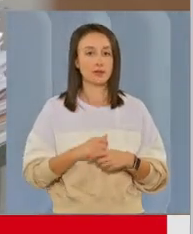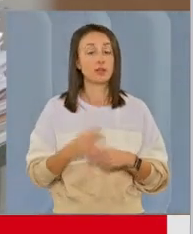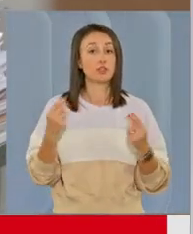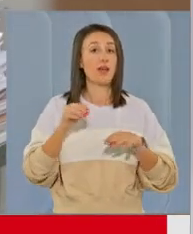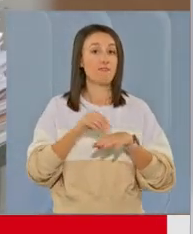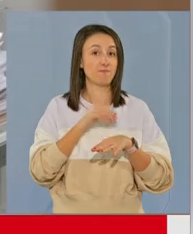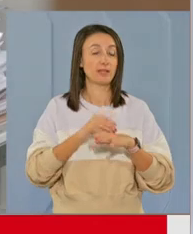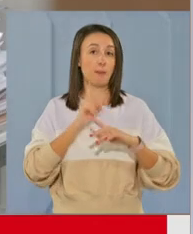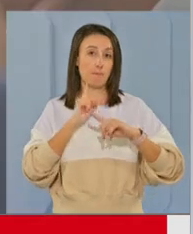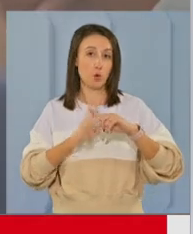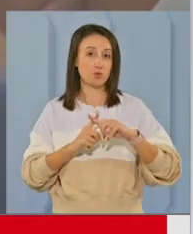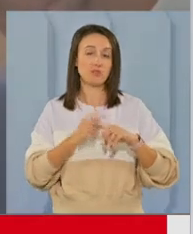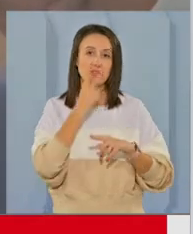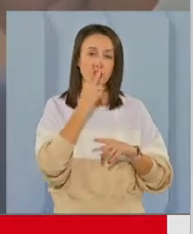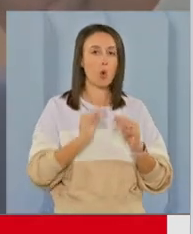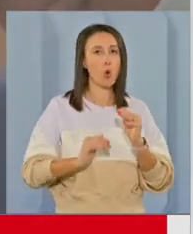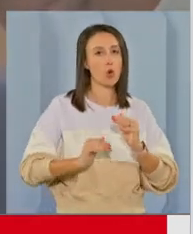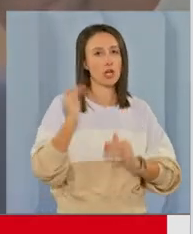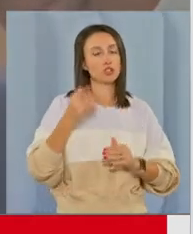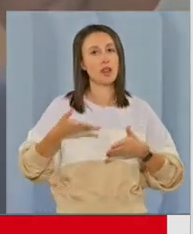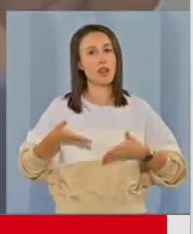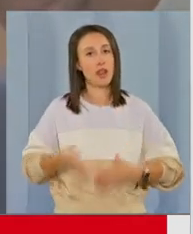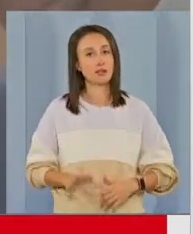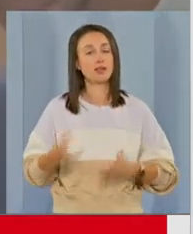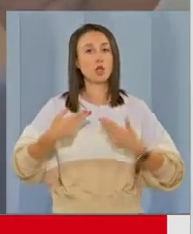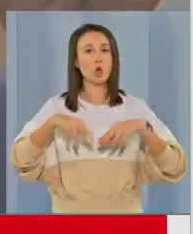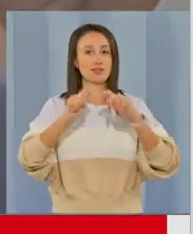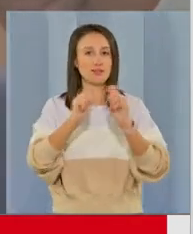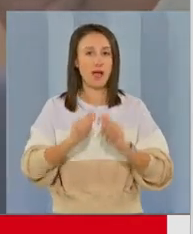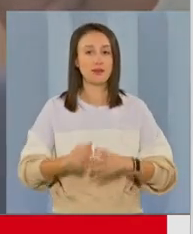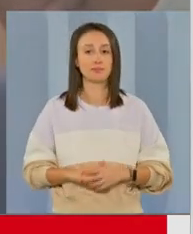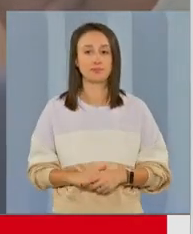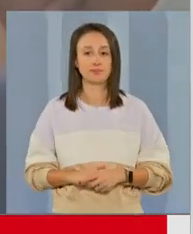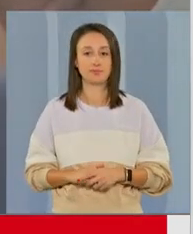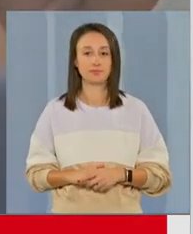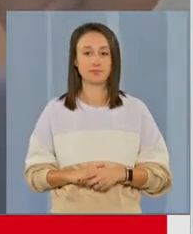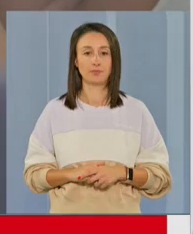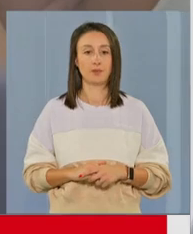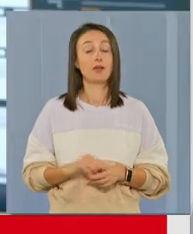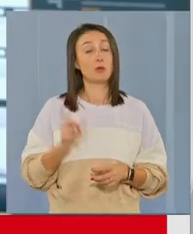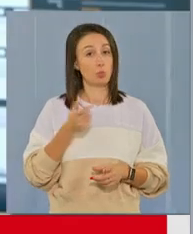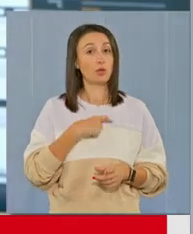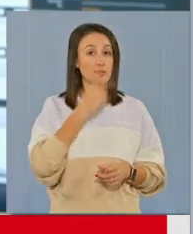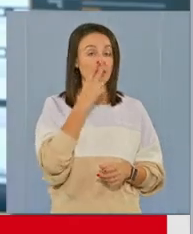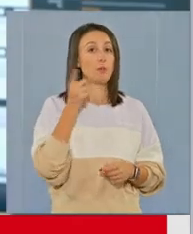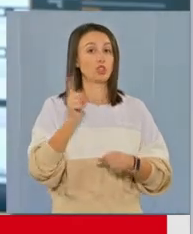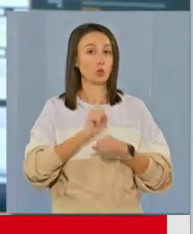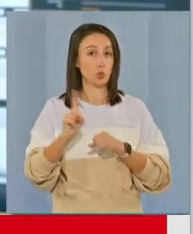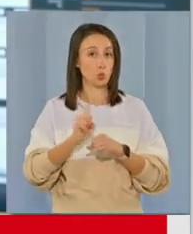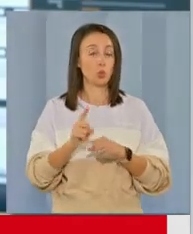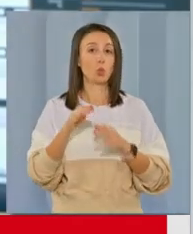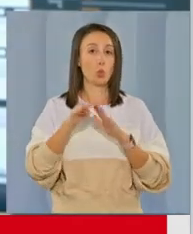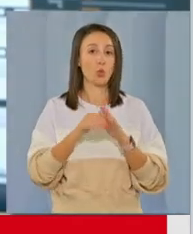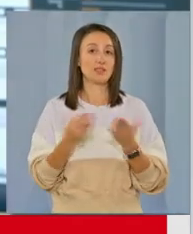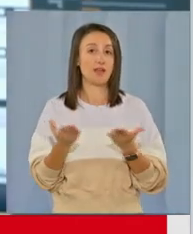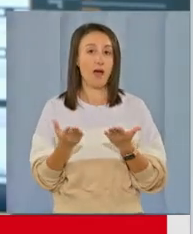niște efecte pozitive, adică să vedem o creștere a natalității în țara noastră? Am putea să vedem lucrurile acestea în condițiile